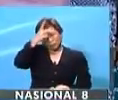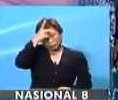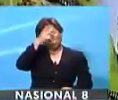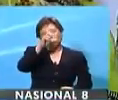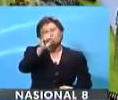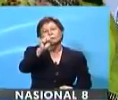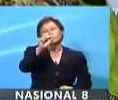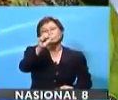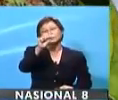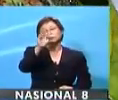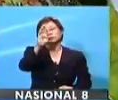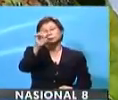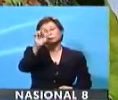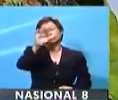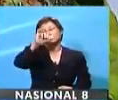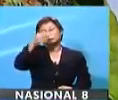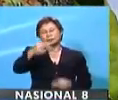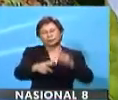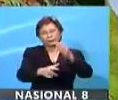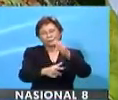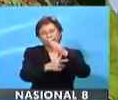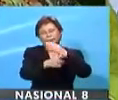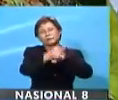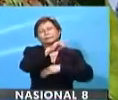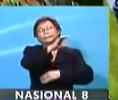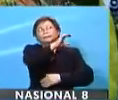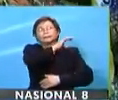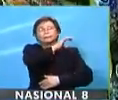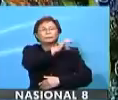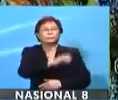Hassan sebagai timbalan pengerusi.